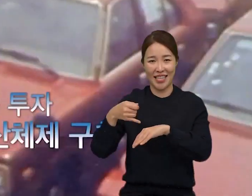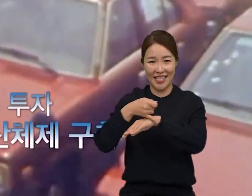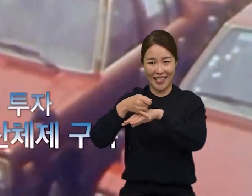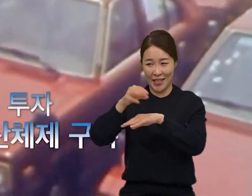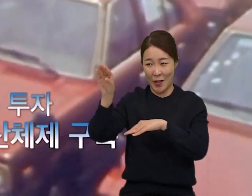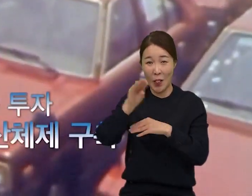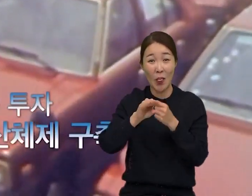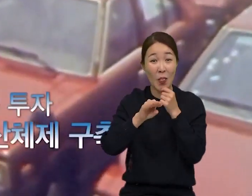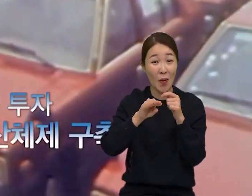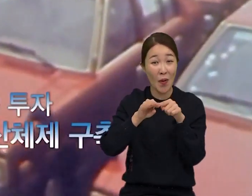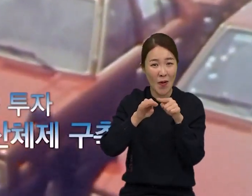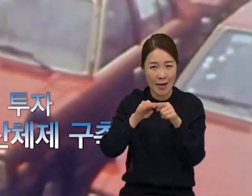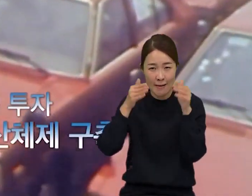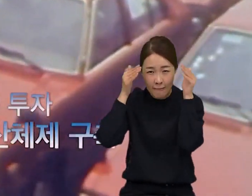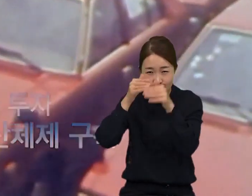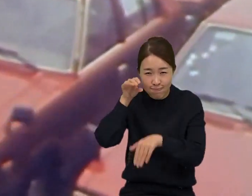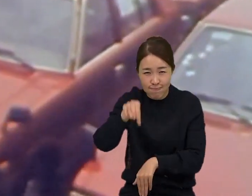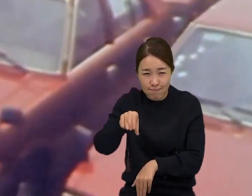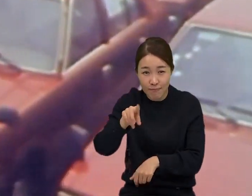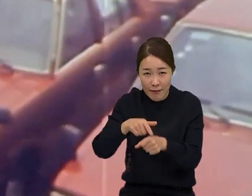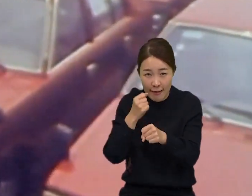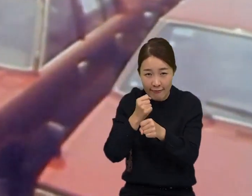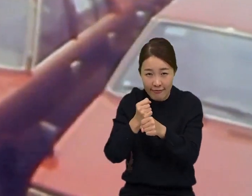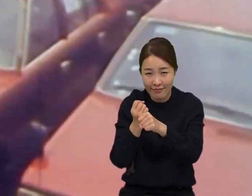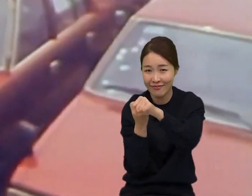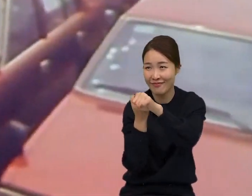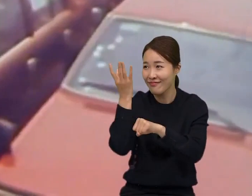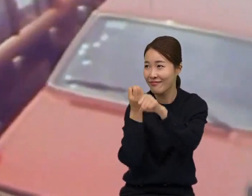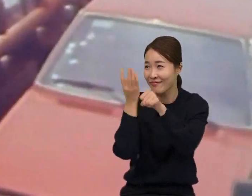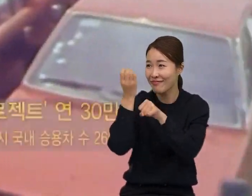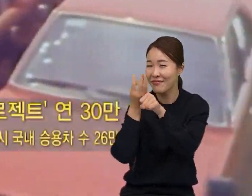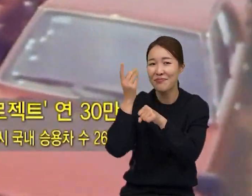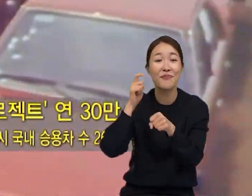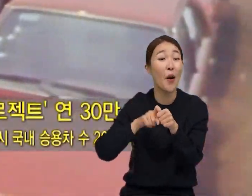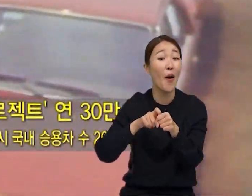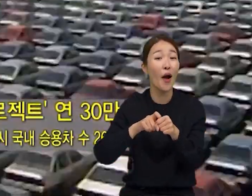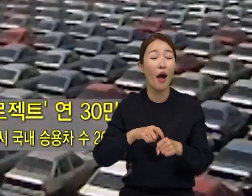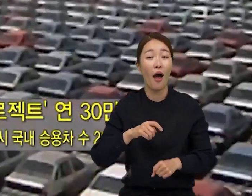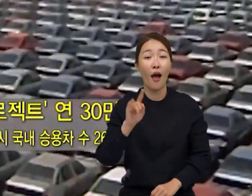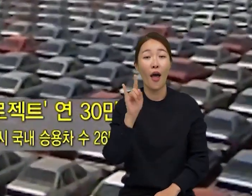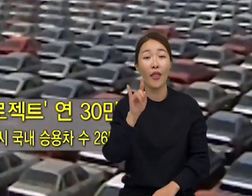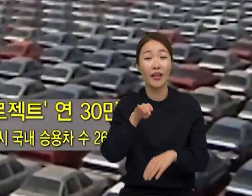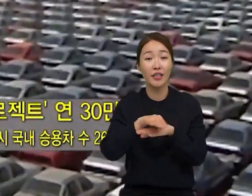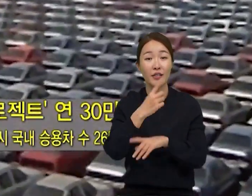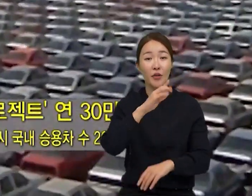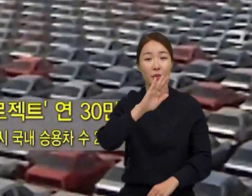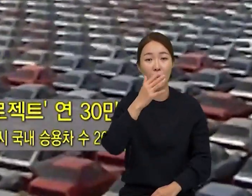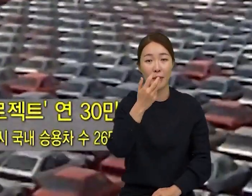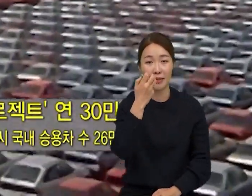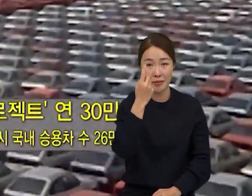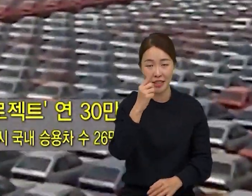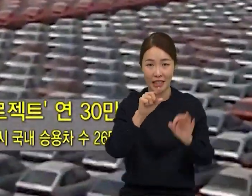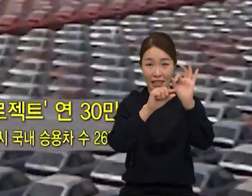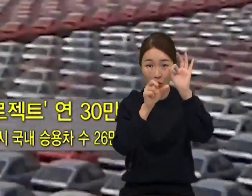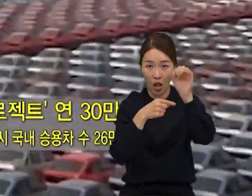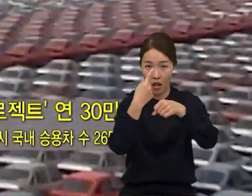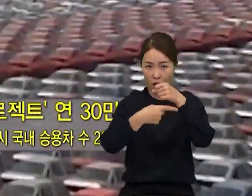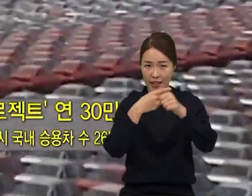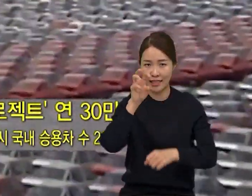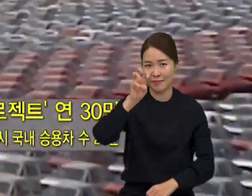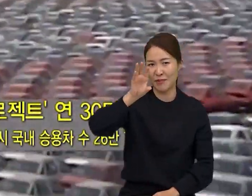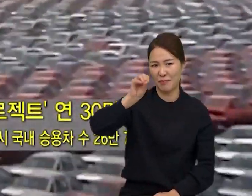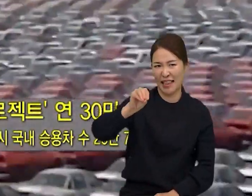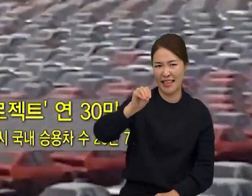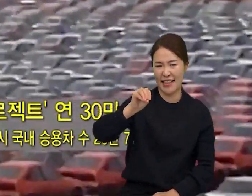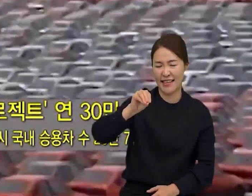위한 양산 체제를 갖추는 것. 현대차는 1981년 10월 연 30만 대 생산을